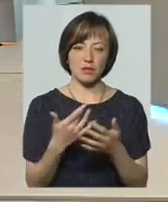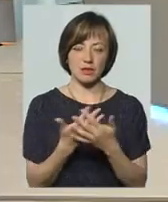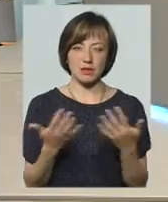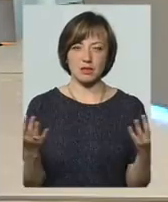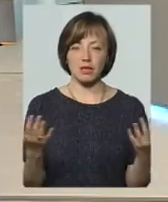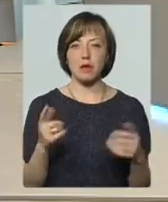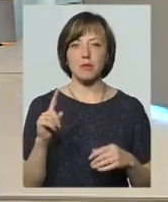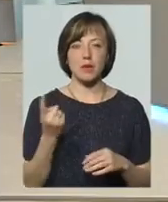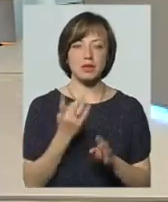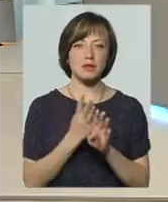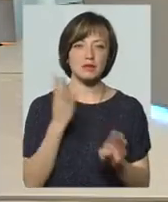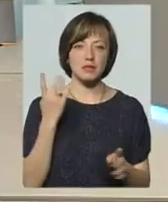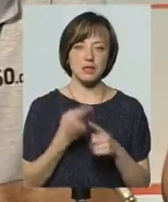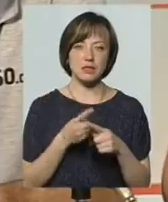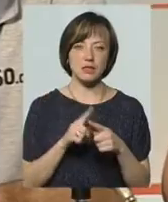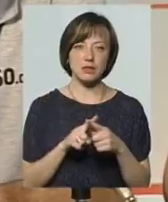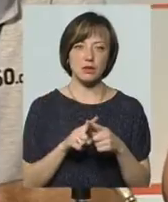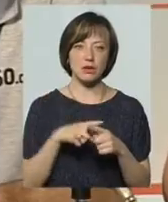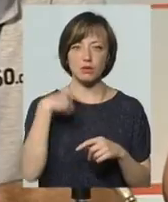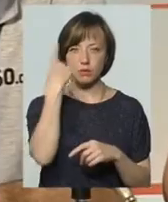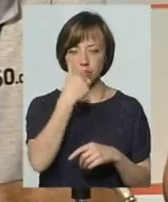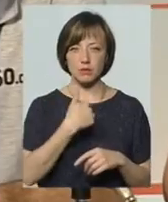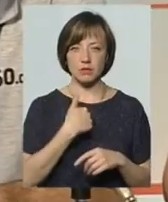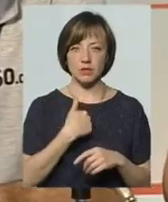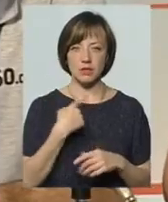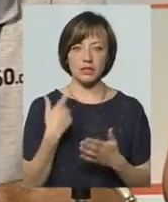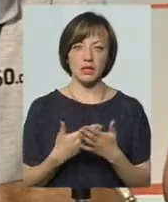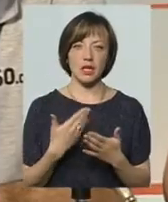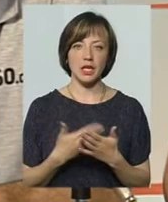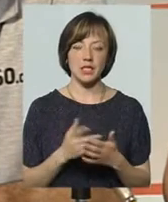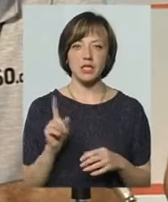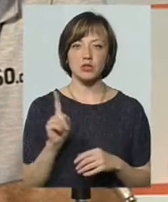Ну, перш за все, особисто мені здається, що